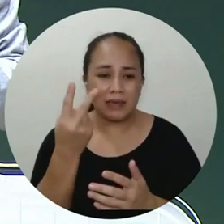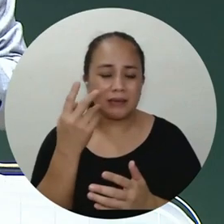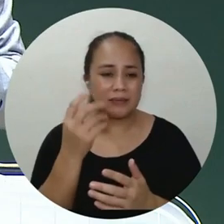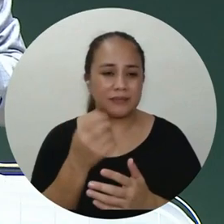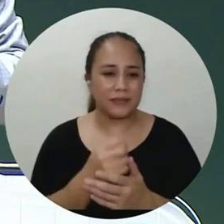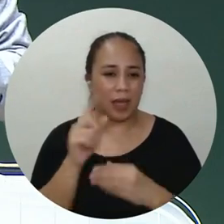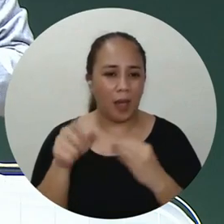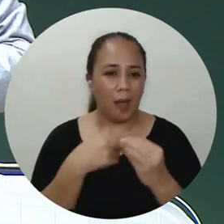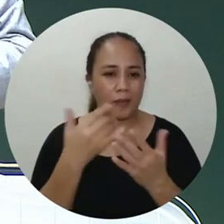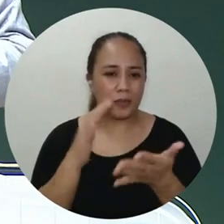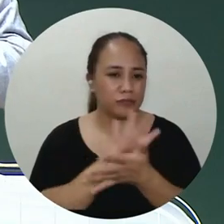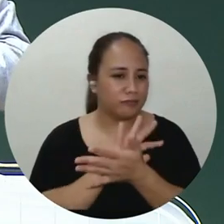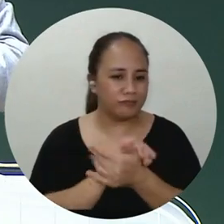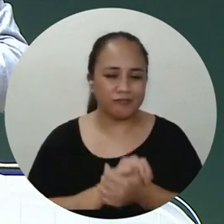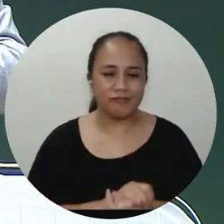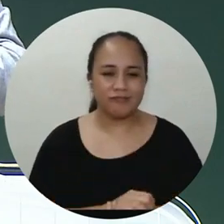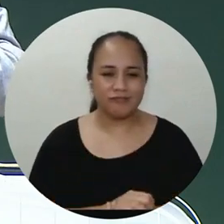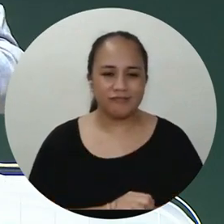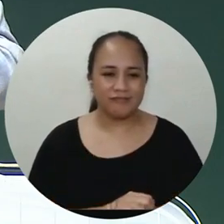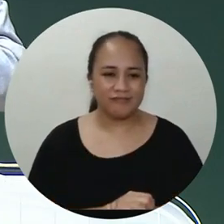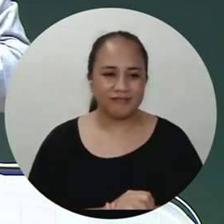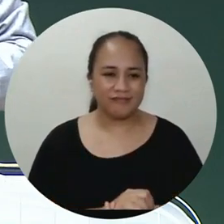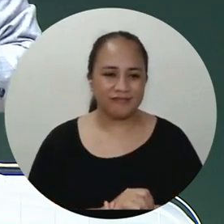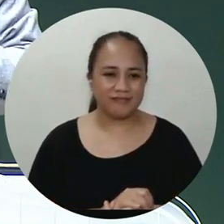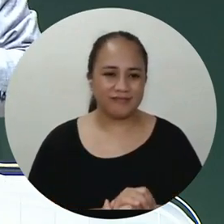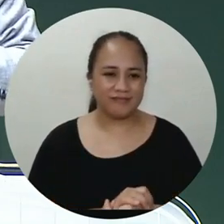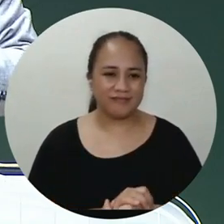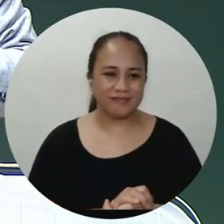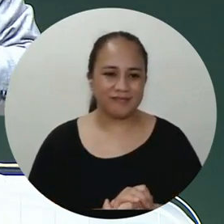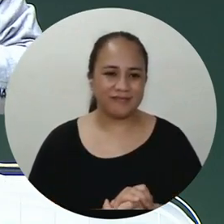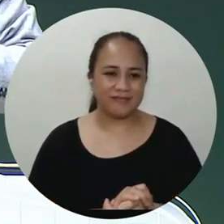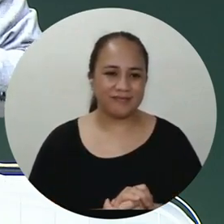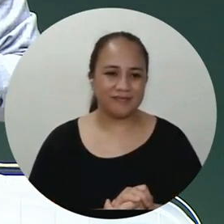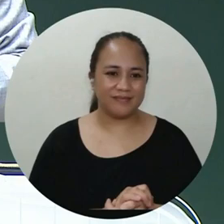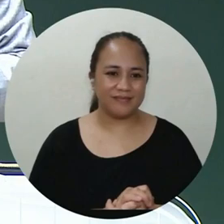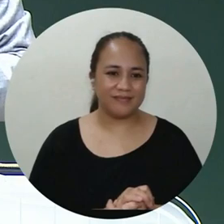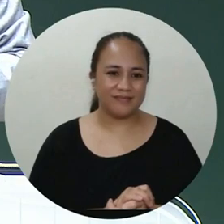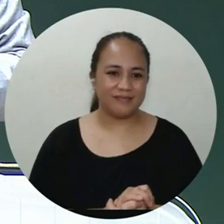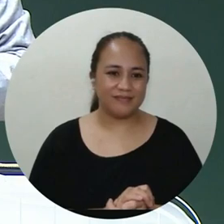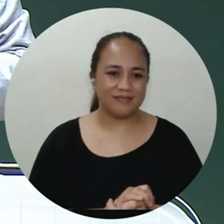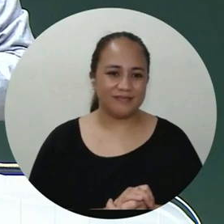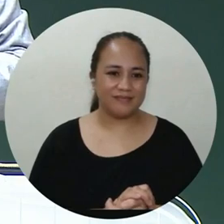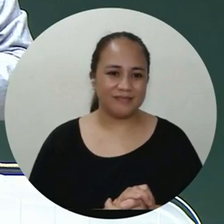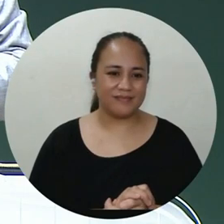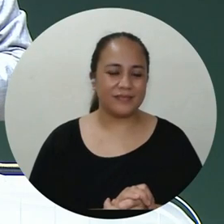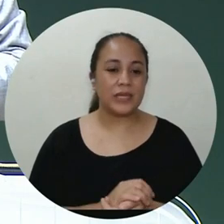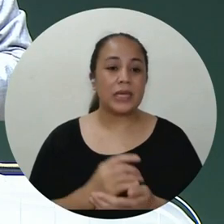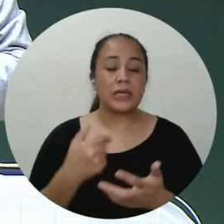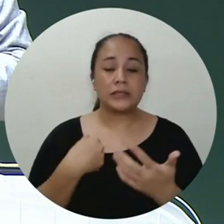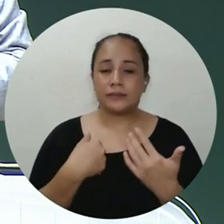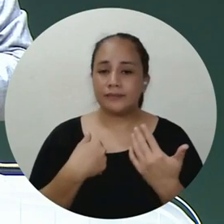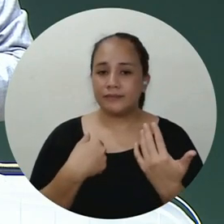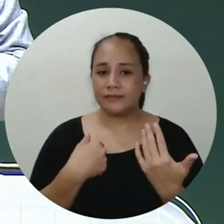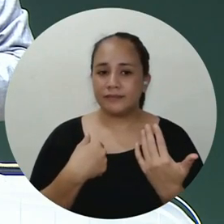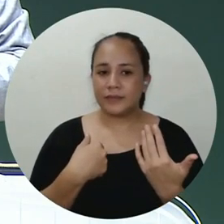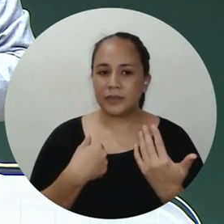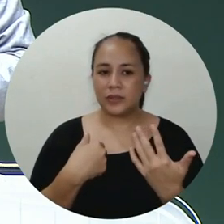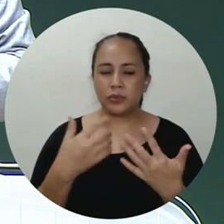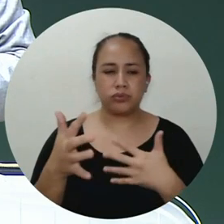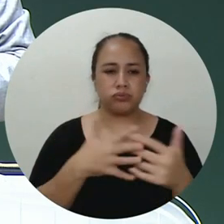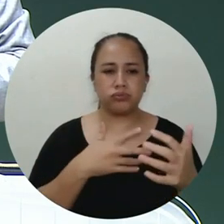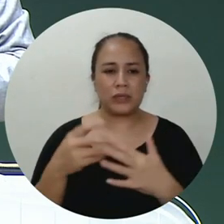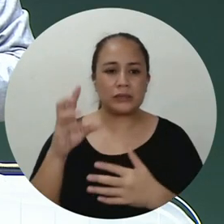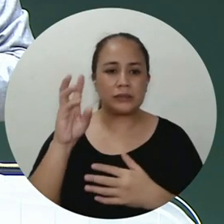60%가 1, 2차까지 다 받았는데도 지금. 엄청난 지금 환자가 나오고 있어요. So even though despite 60%